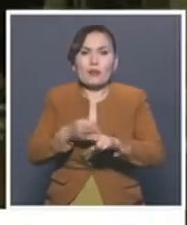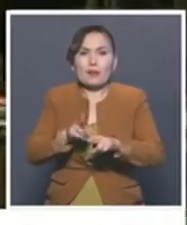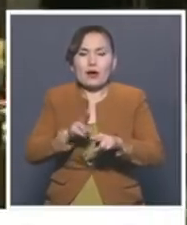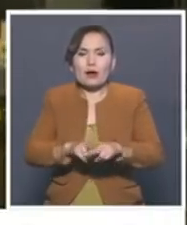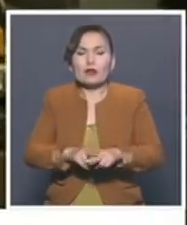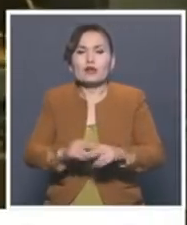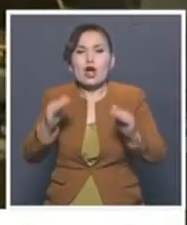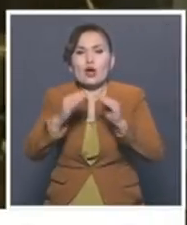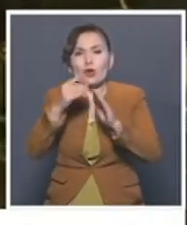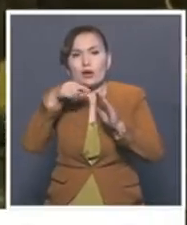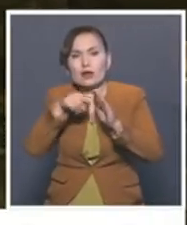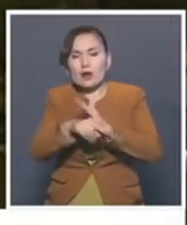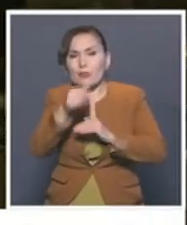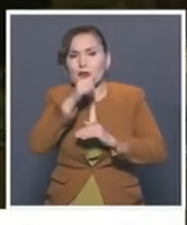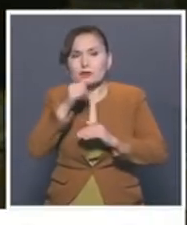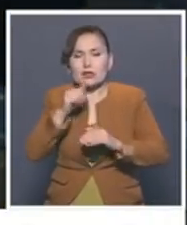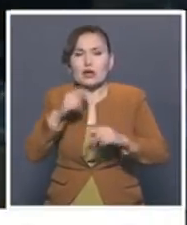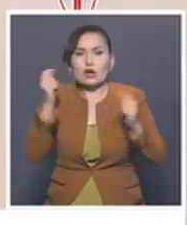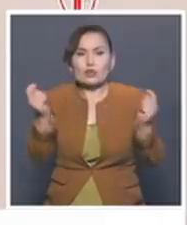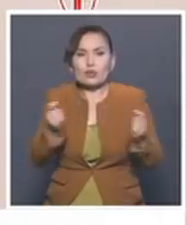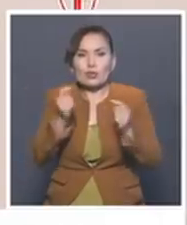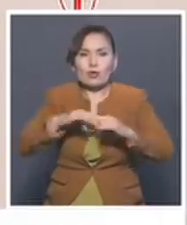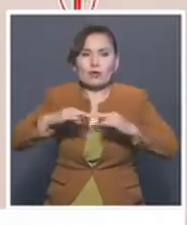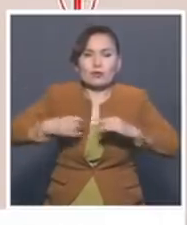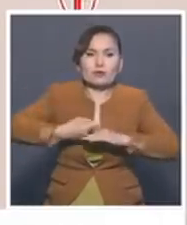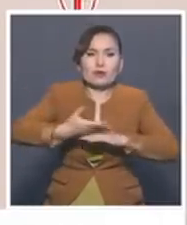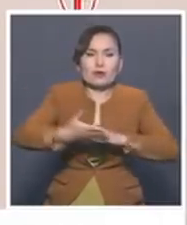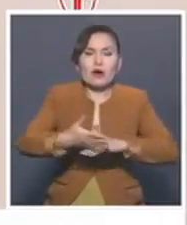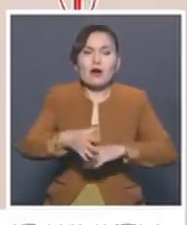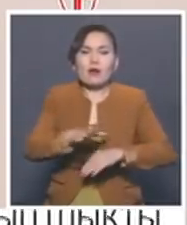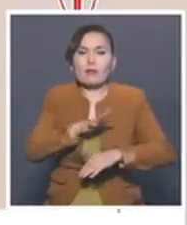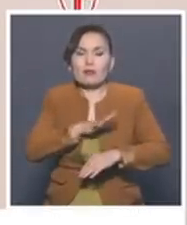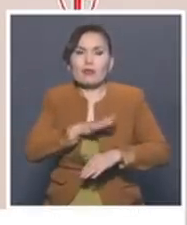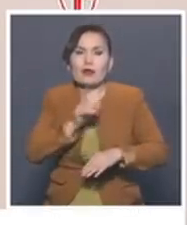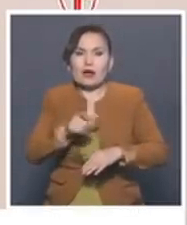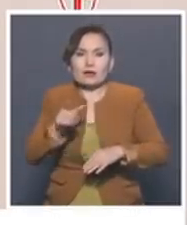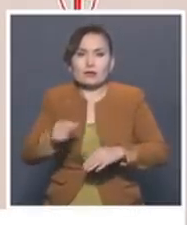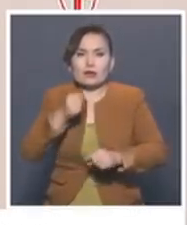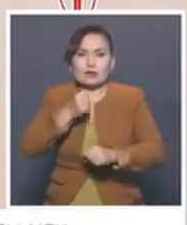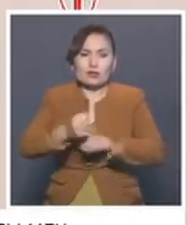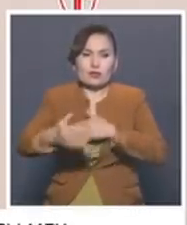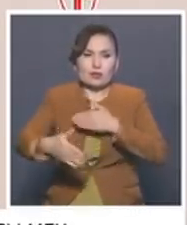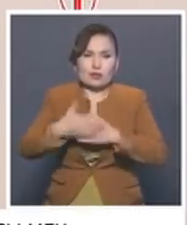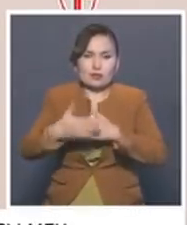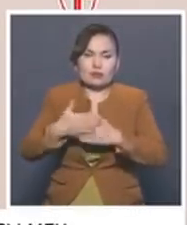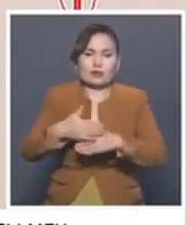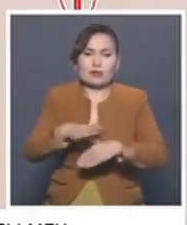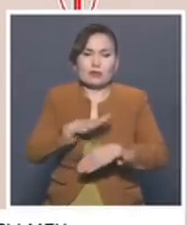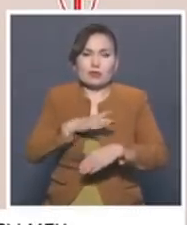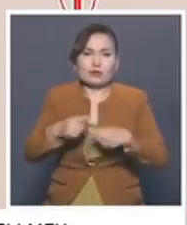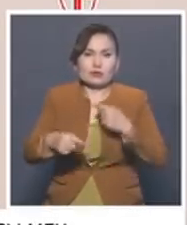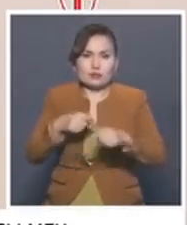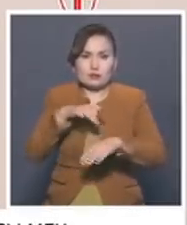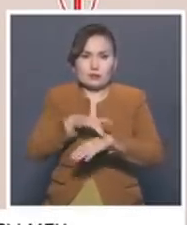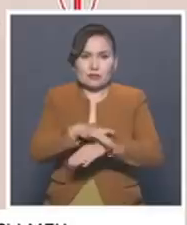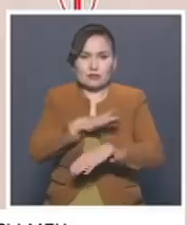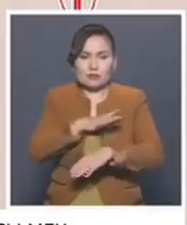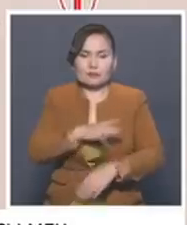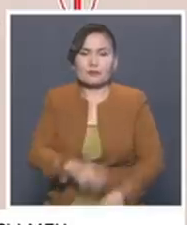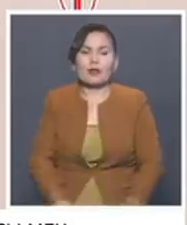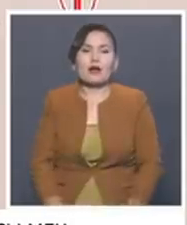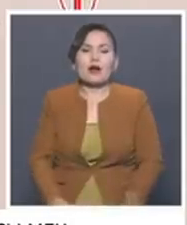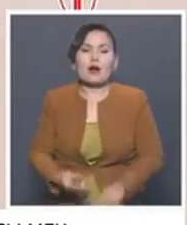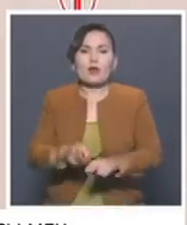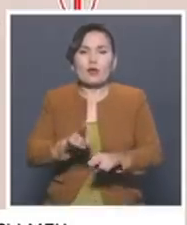той жасаған 8 тұрғын анықталған. Олардың барлығына әкімшілік құқық бұзушылық туралы кодекстің 425-ші бабының 1-ші тармағына